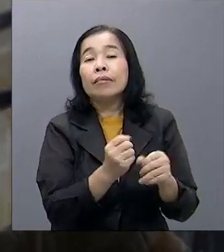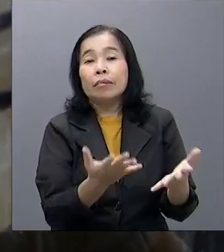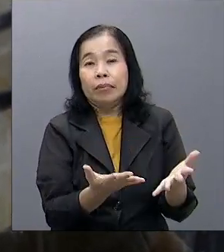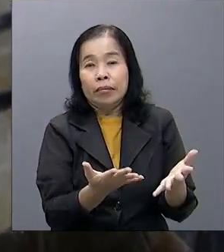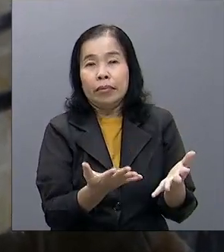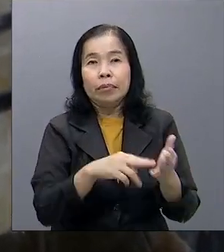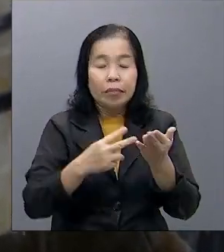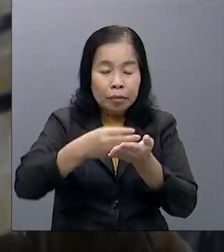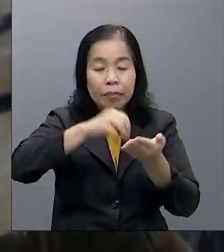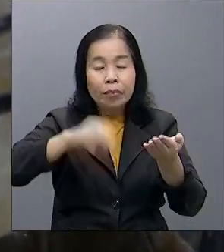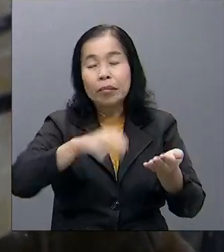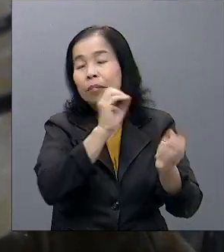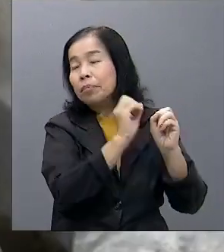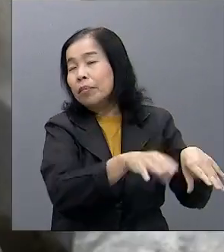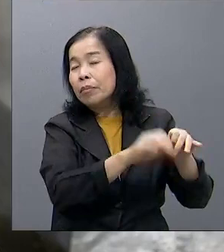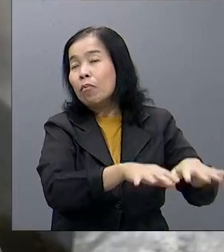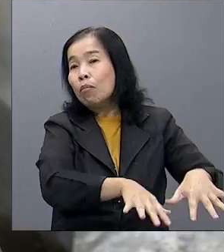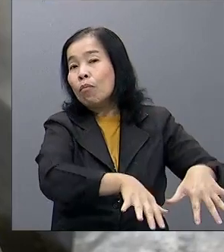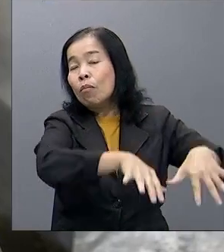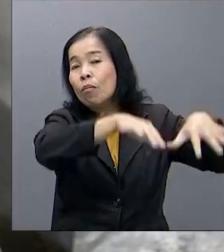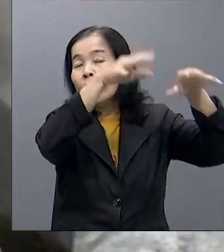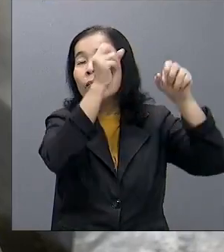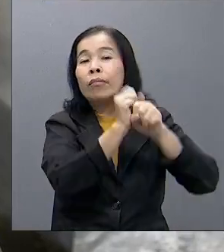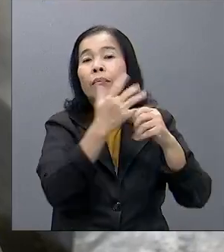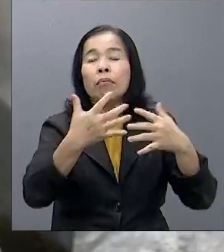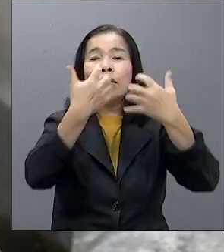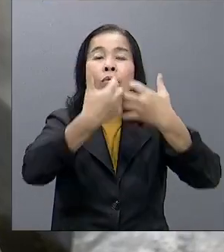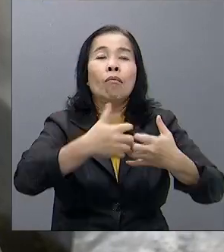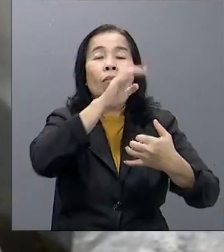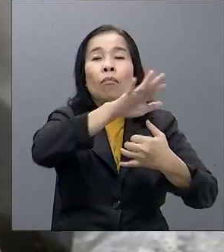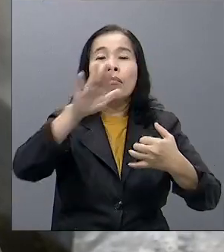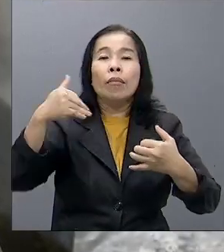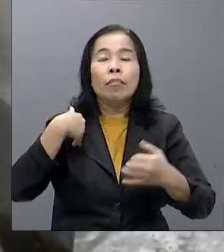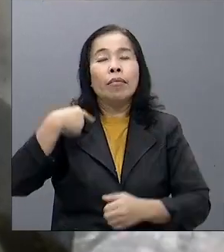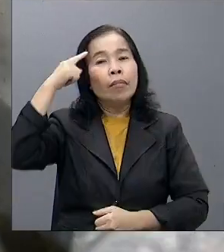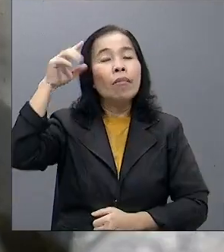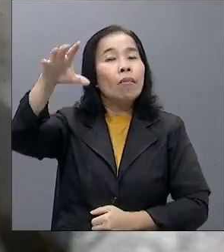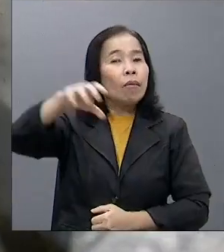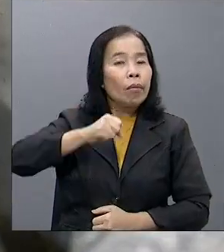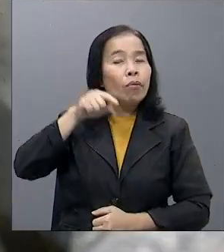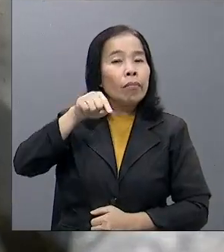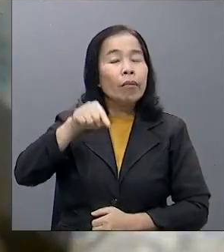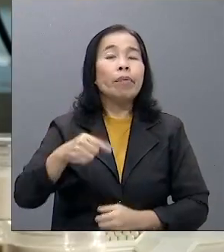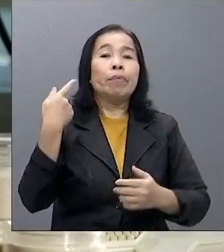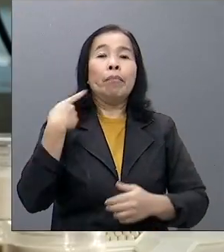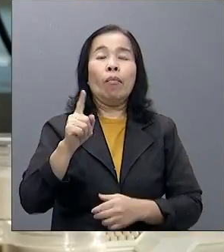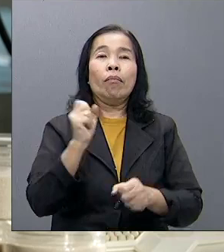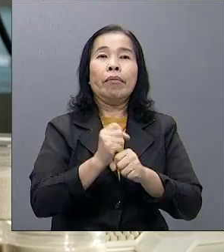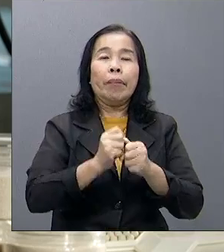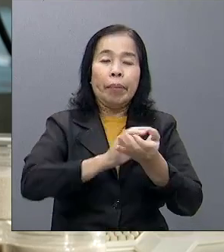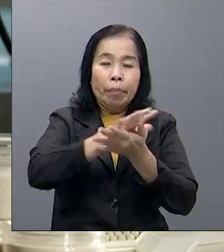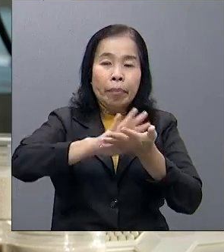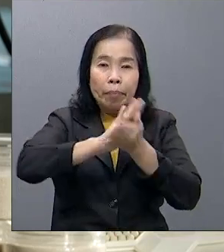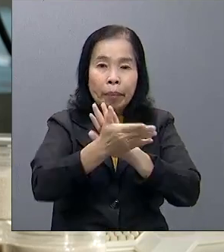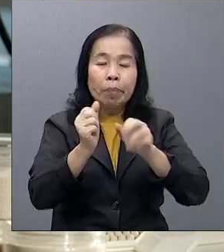ที่กองเป็นภูเขาอยู่หลังโรงงานครับแล้วก็สามารถที่จะใช้ประโยชน์จากตัวเปลือกหอยมุกพวกนั้นเนี่ยครับมาแปรรูปเป็นแคลเ